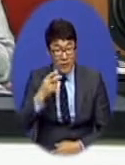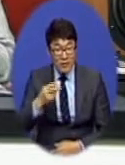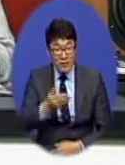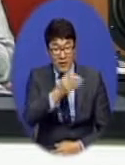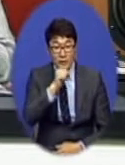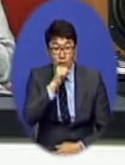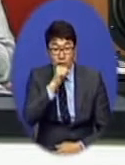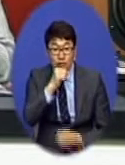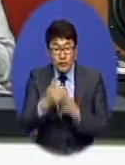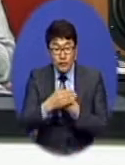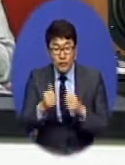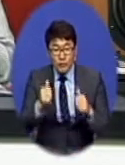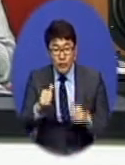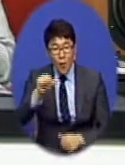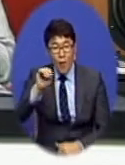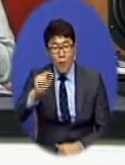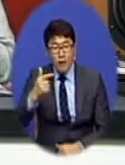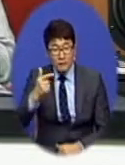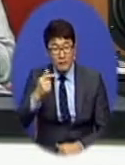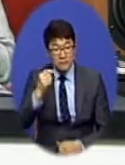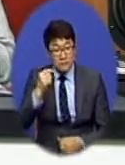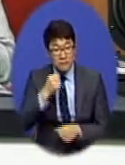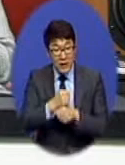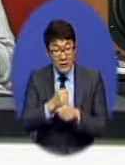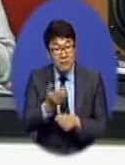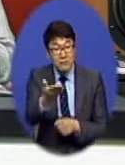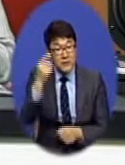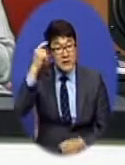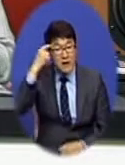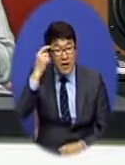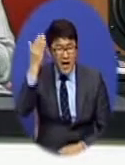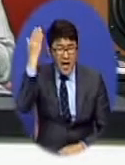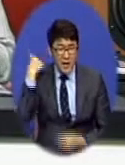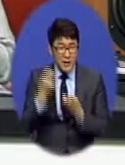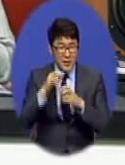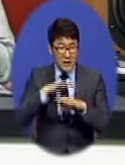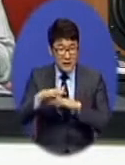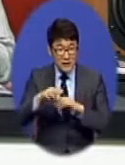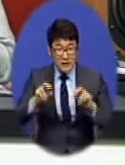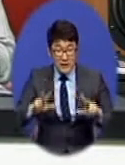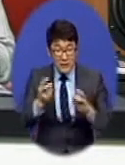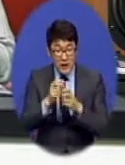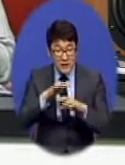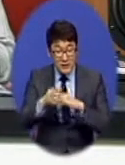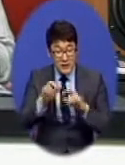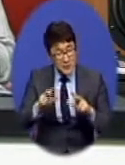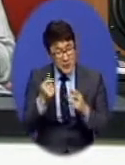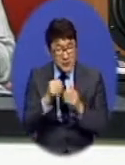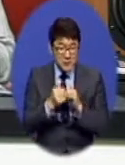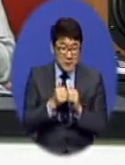참여자 이런 심사가 생겼어요. 네. 조한영님 생각에는 기존의 방송과 지금 방송이 물론